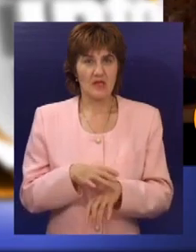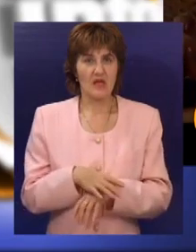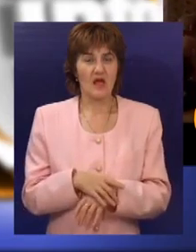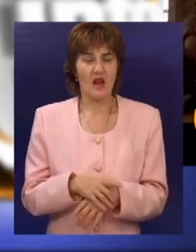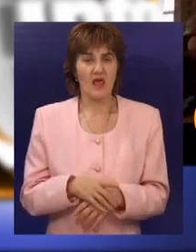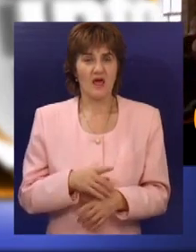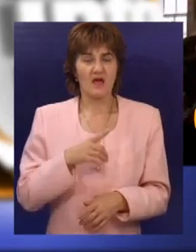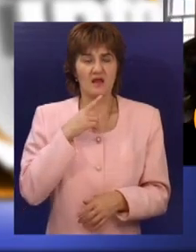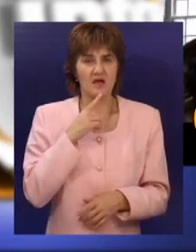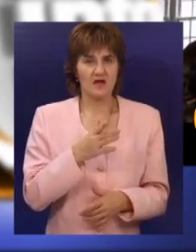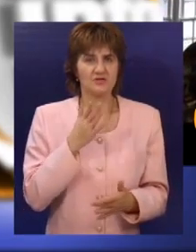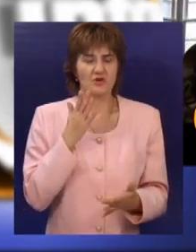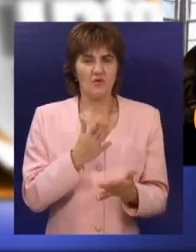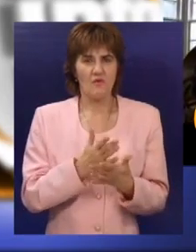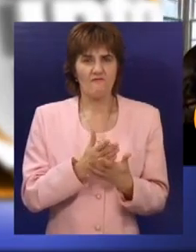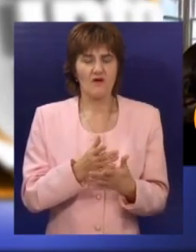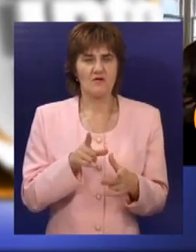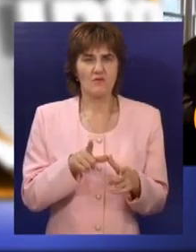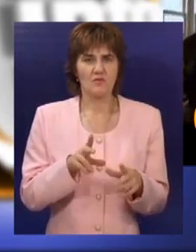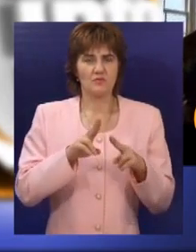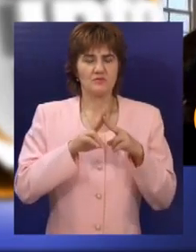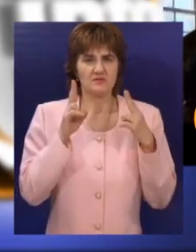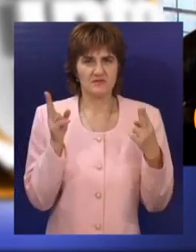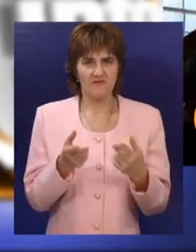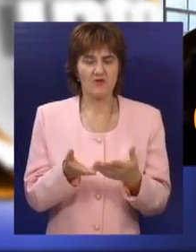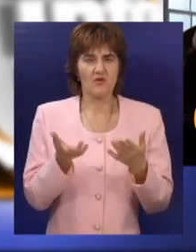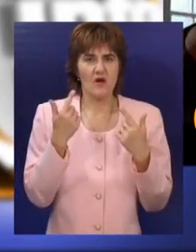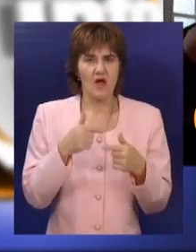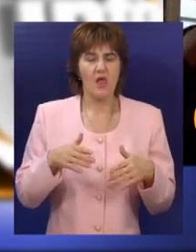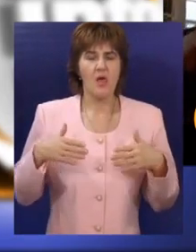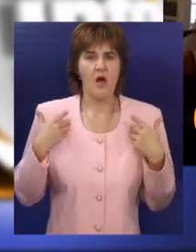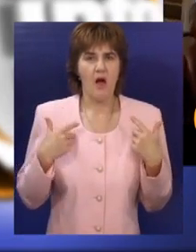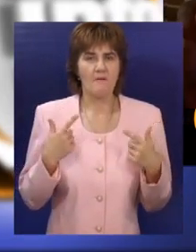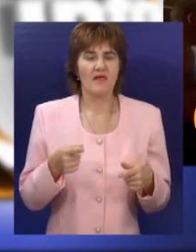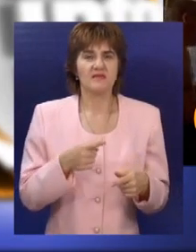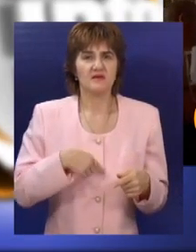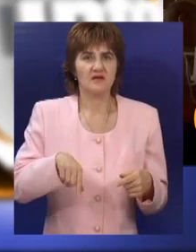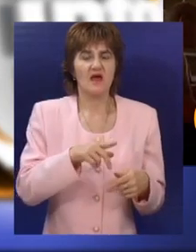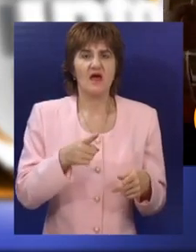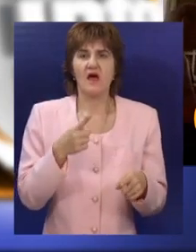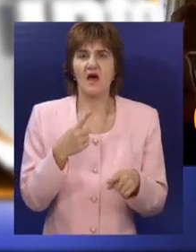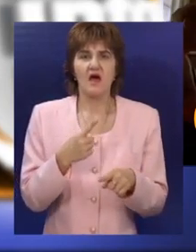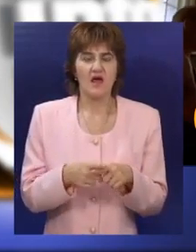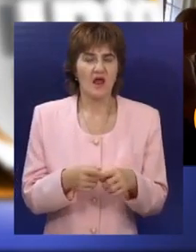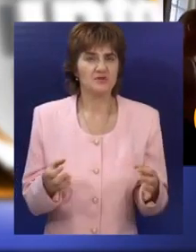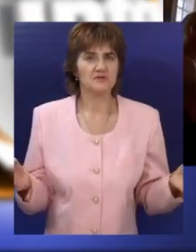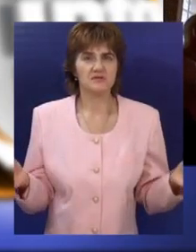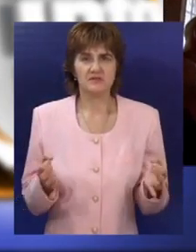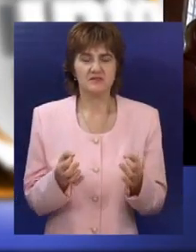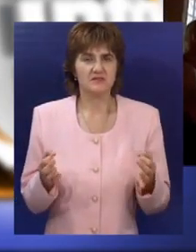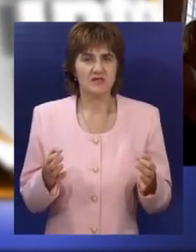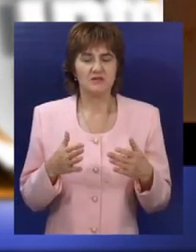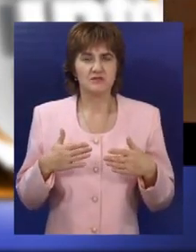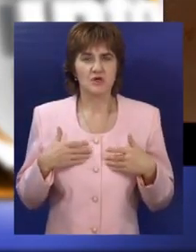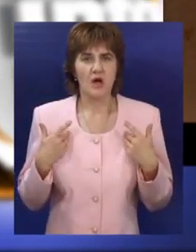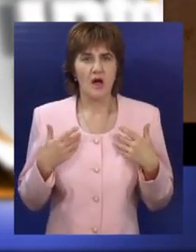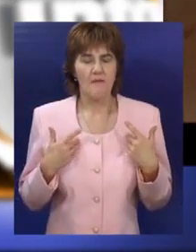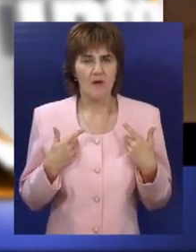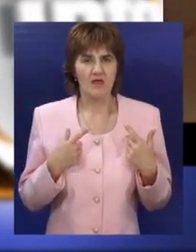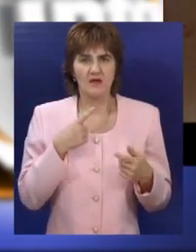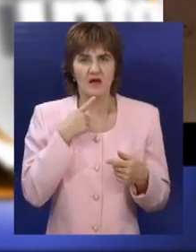rečima lekara, droge je oduvek bilo u svetu, ali nije bilo toliko rašireno među omladinom. Razlozi zbog kojih se mladi odlučuju